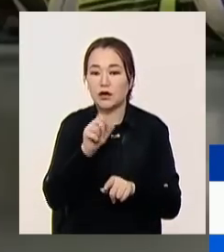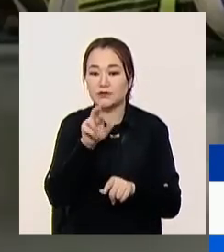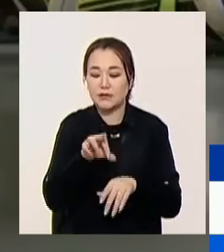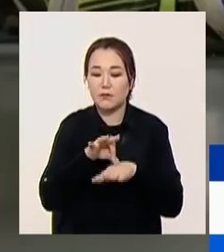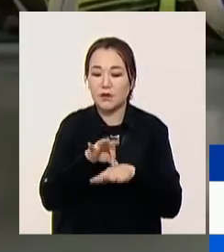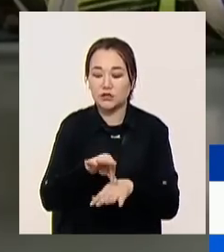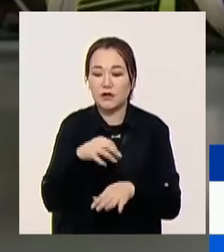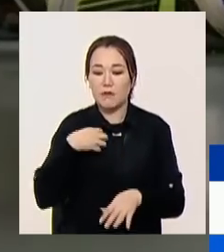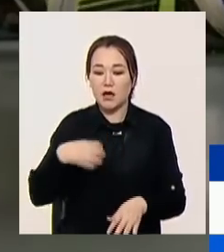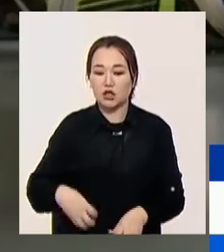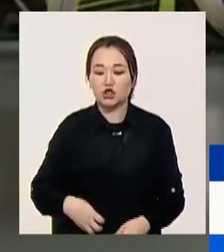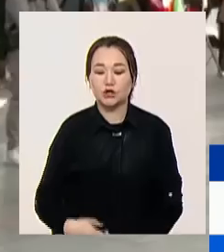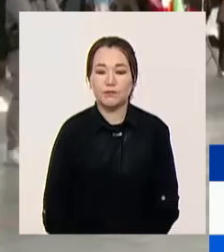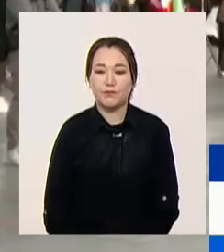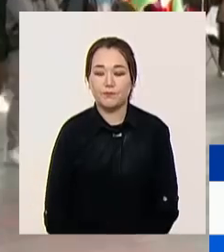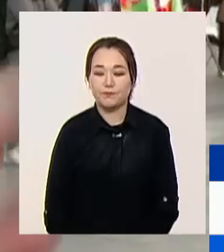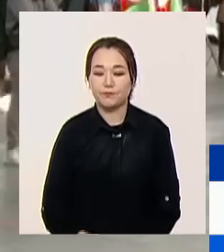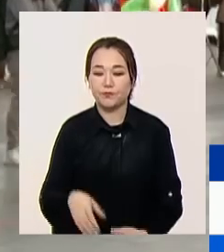прошла и в Париже.